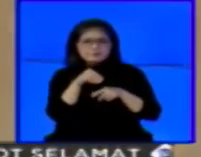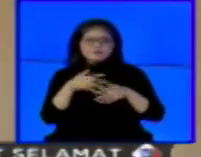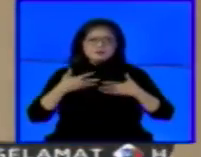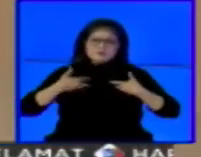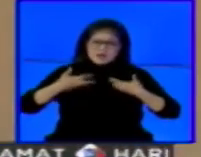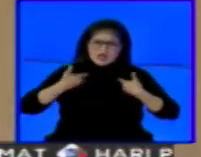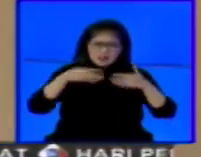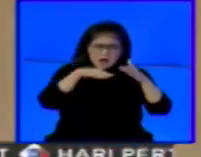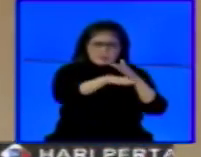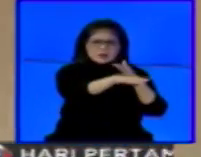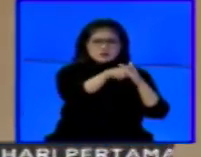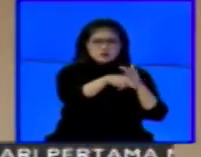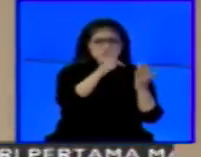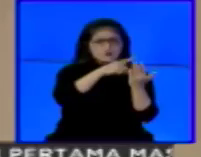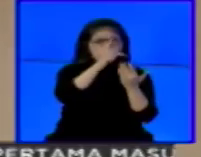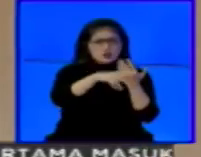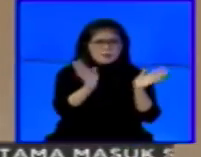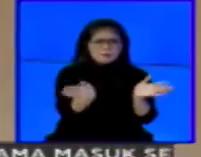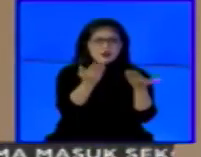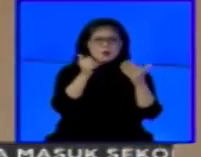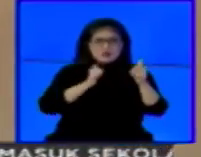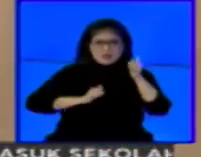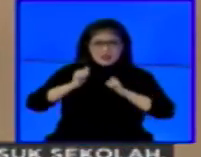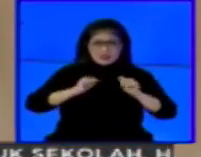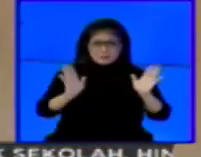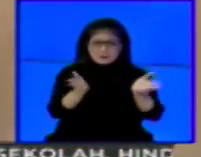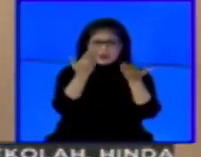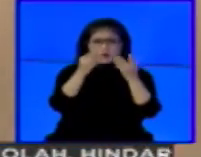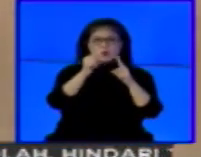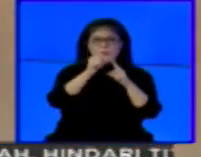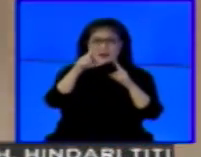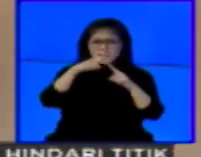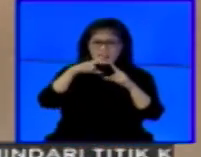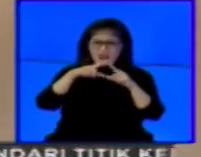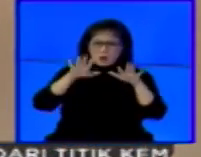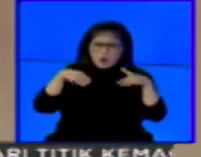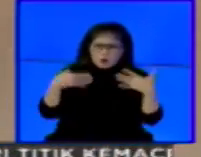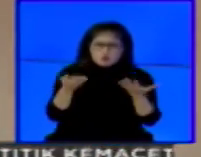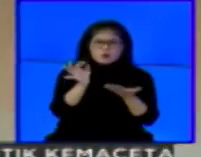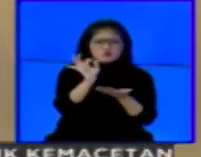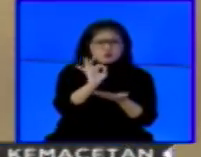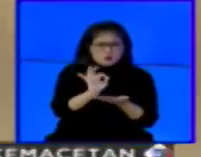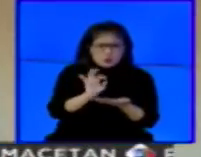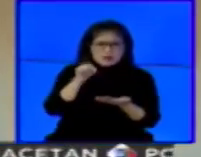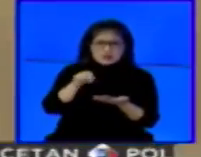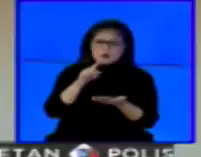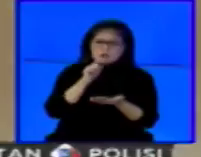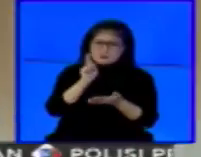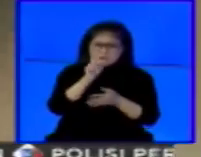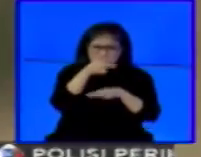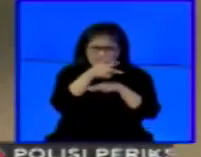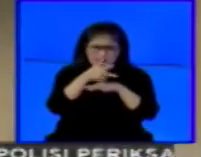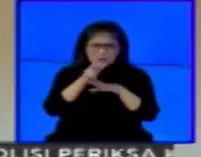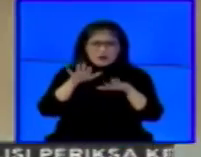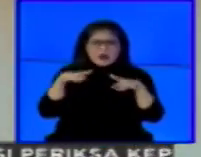yang saat itu sedang melakukan aktivitas. Jika memang bukan habitat orang utan, video ini menunjukkan bagaimana satwa langka